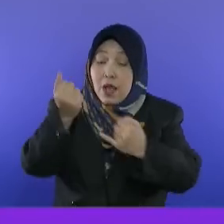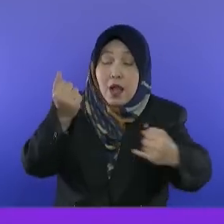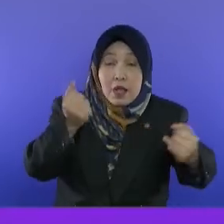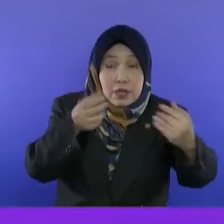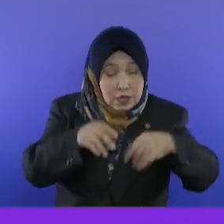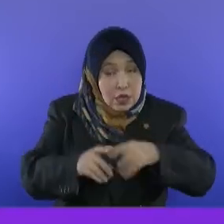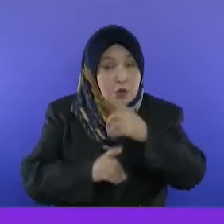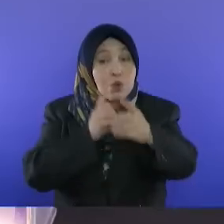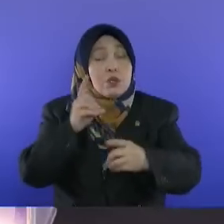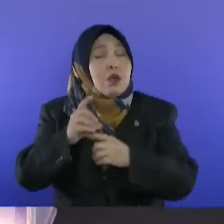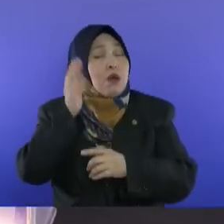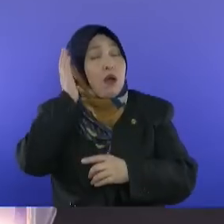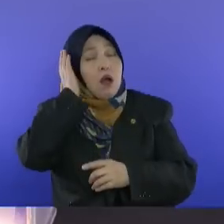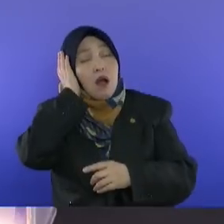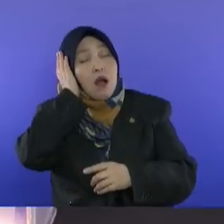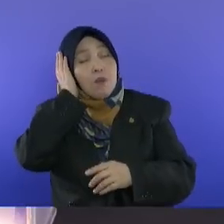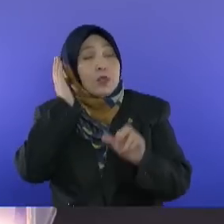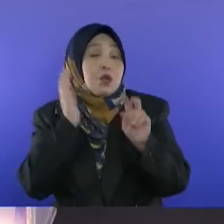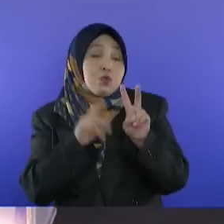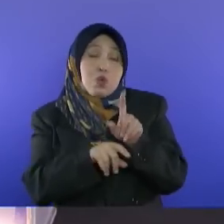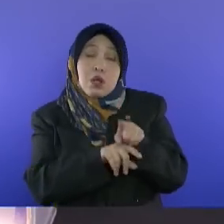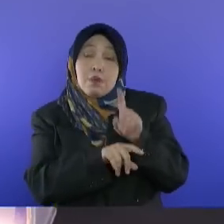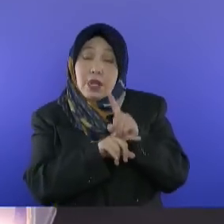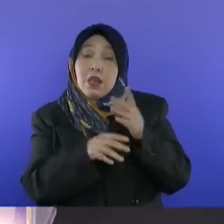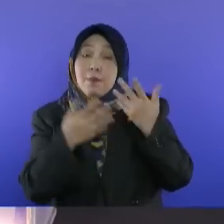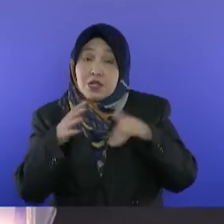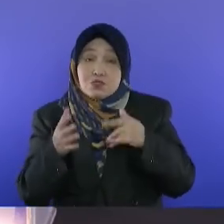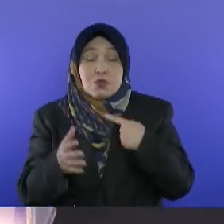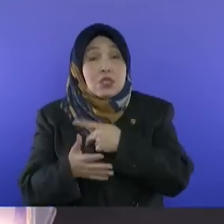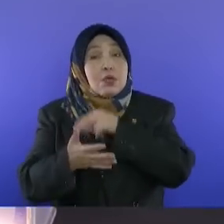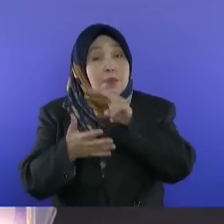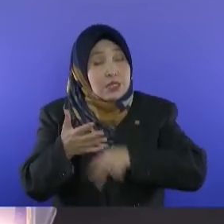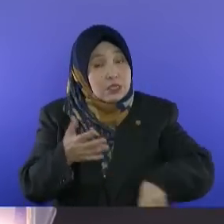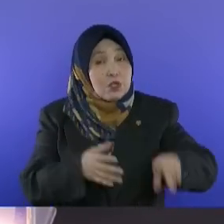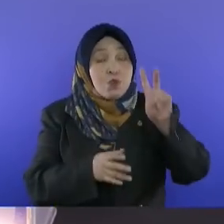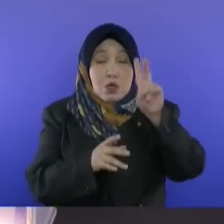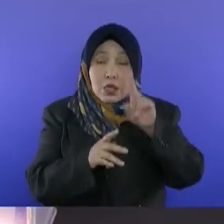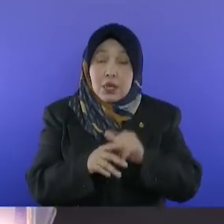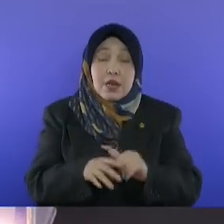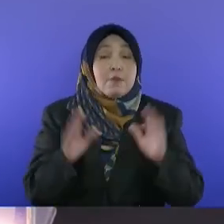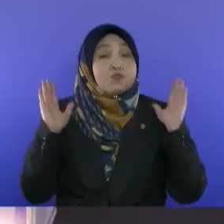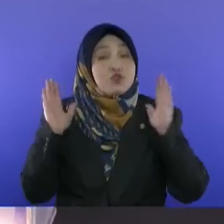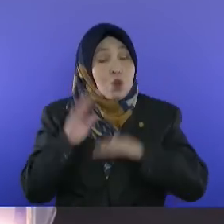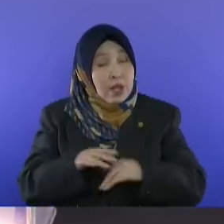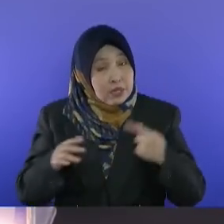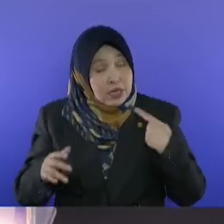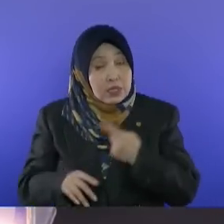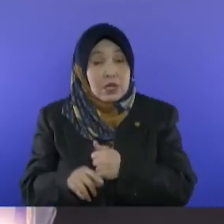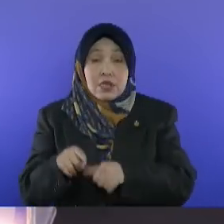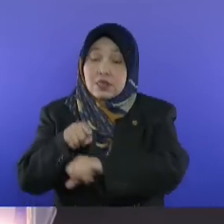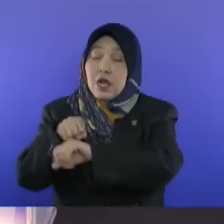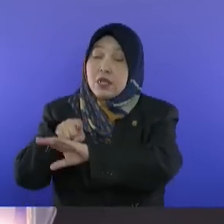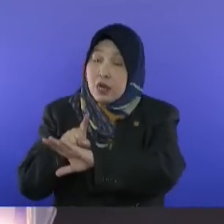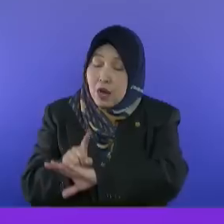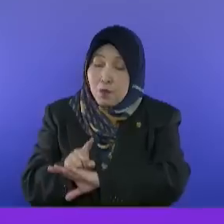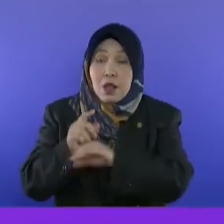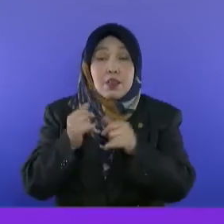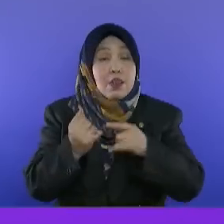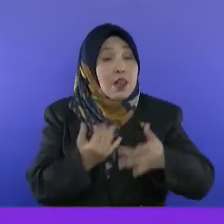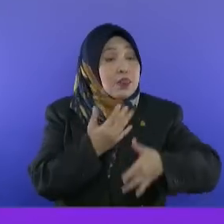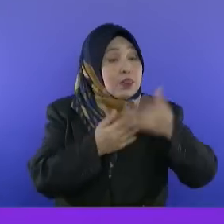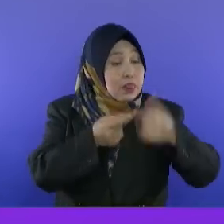bila di azankan dengan dua kalimat syahadat kemudian kita baca dua kalimat Syahadah dalam salat kita di tahiyat awal tahiyat akhir itu